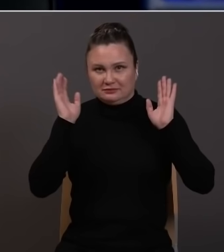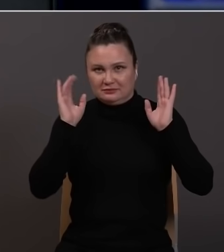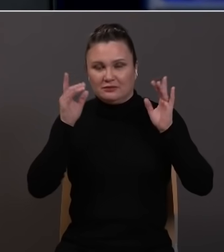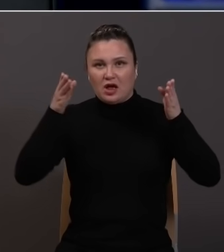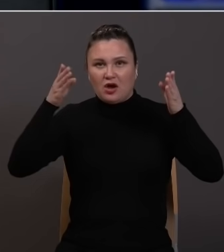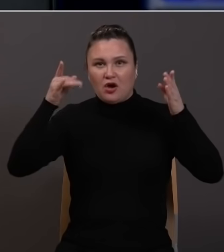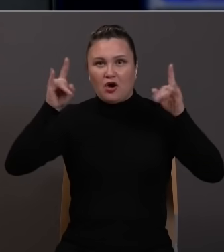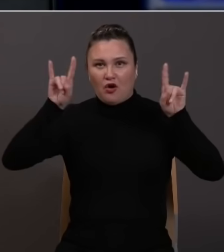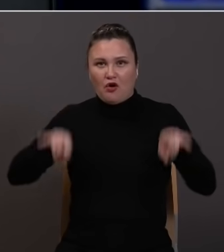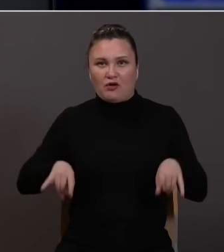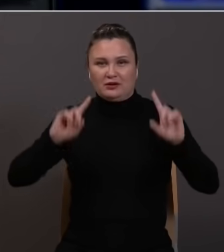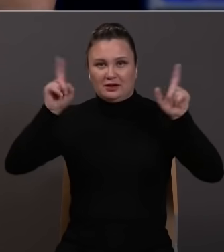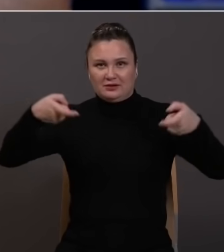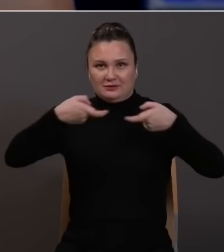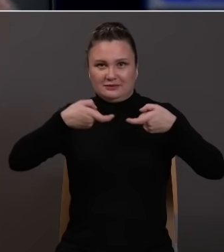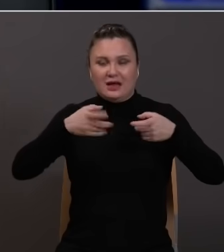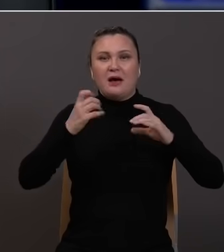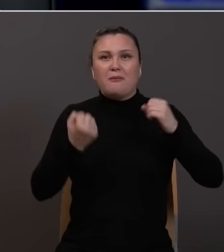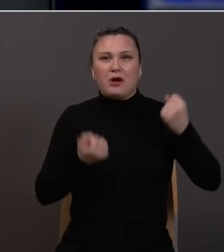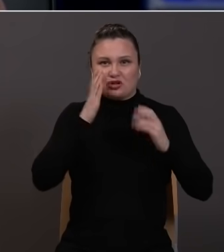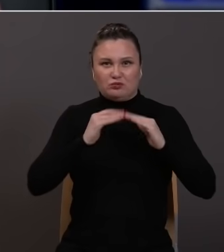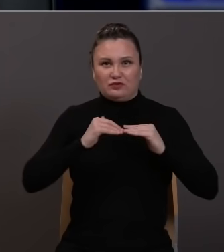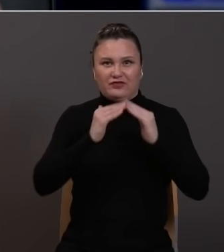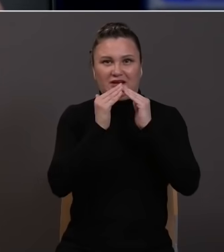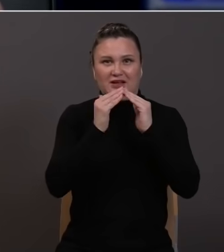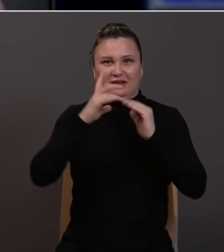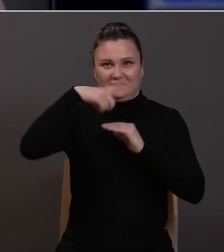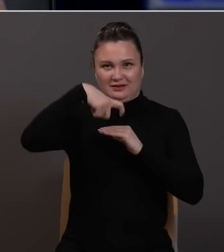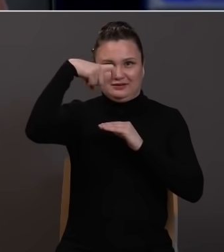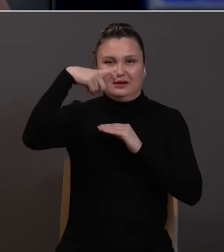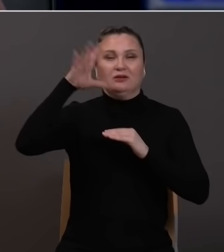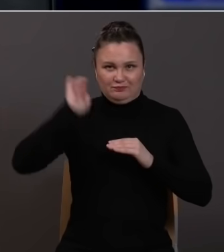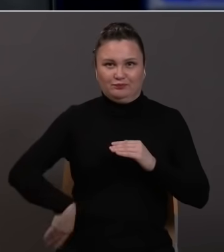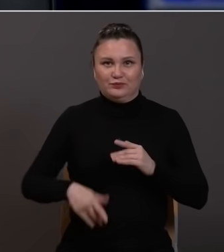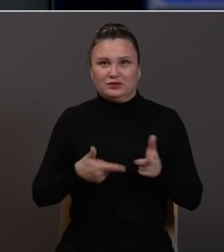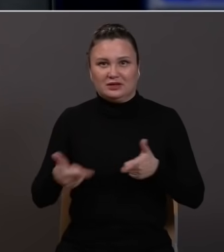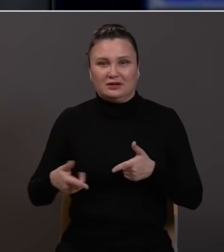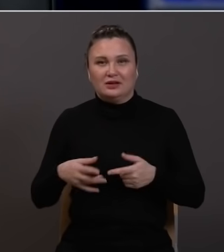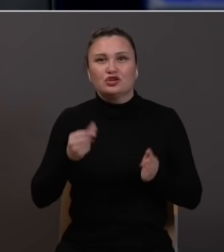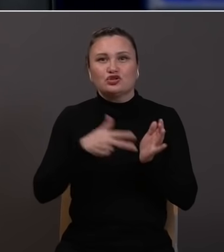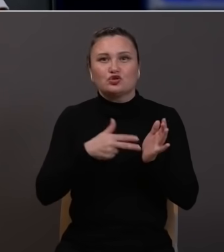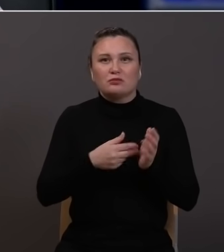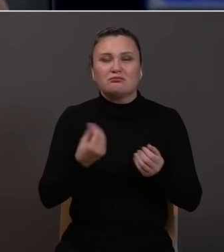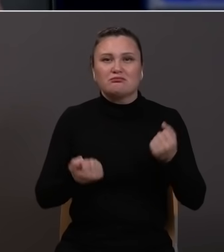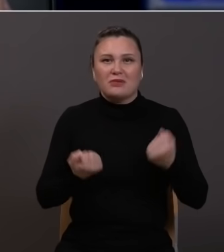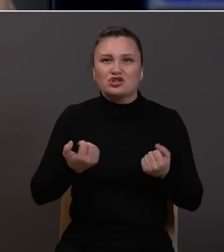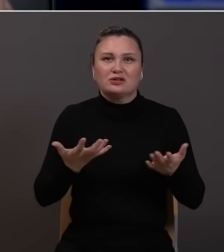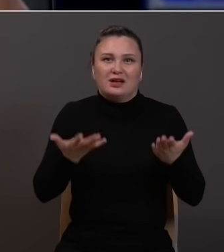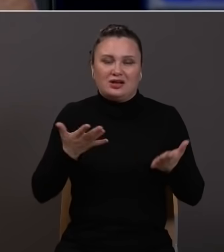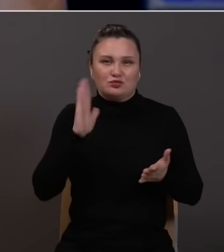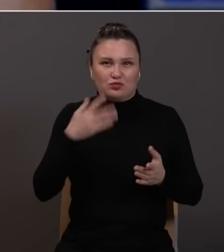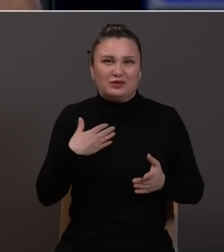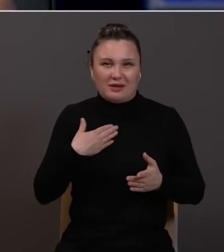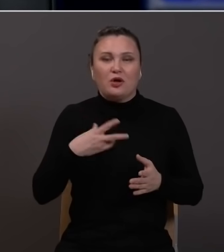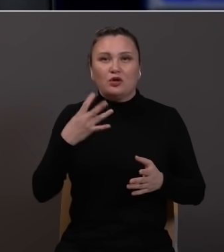окна, продеваем через машину. Ее, конечно, выгнет, но это атомный ледокол. То есть вот стоимость этих машин, она, конечно, ляжет на нас, но